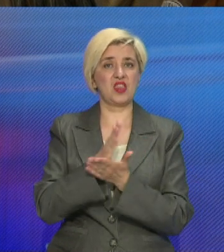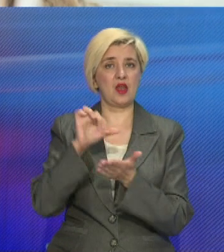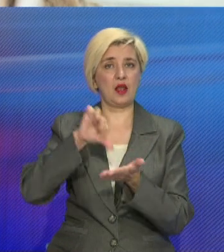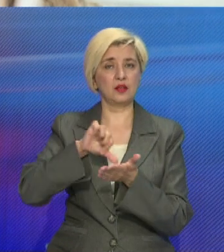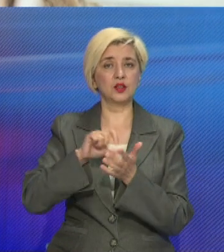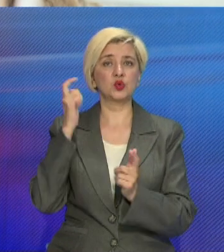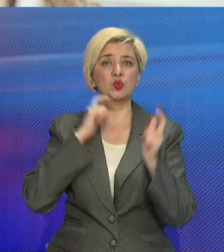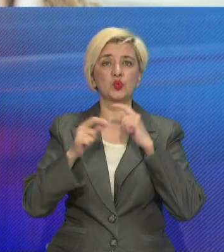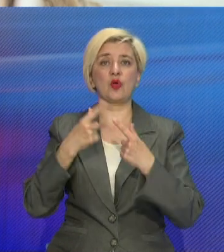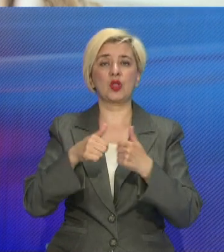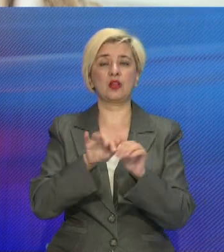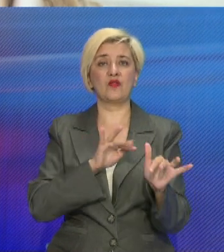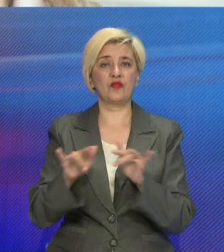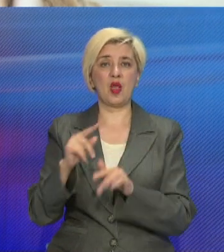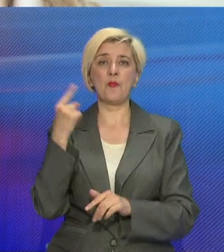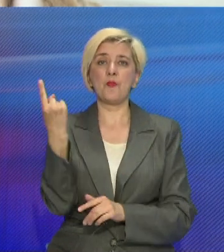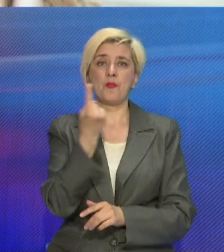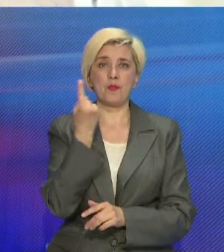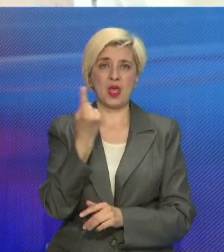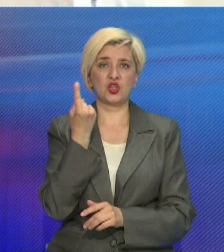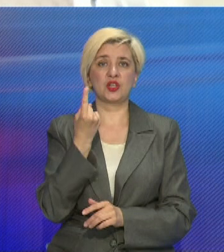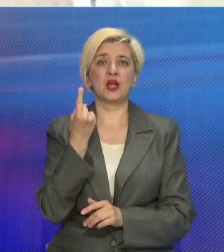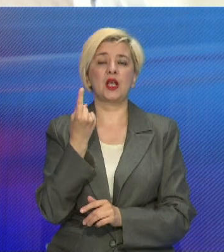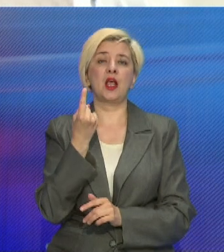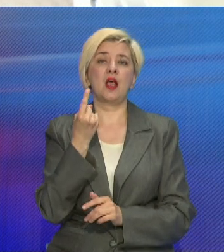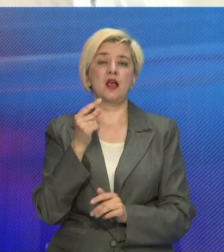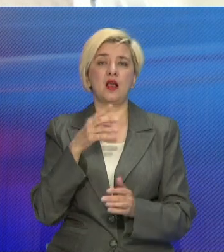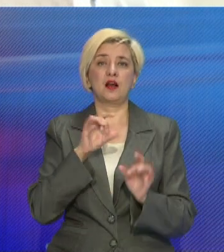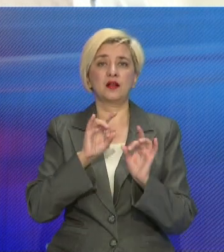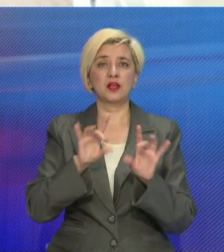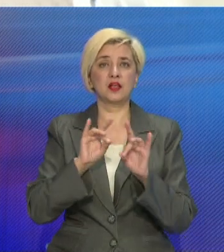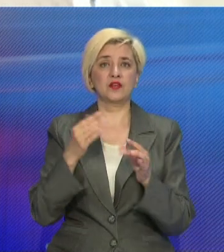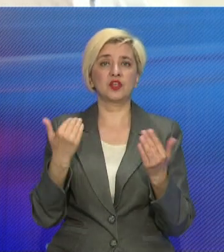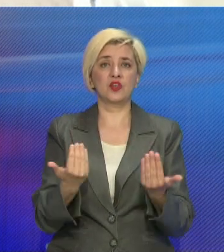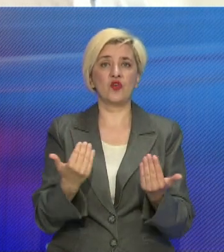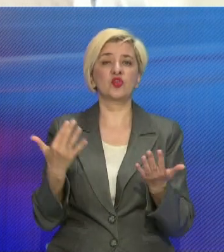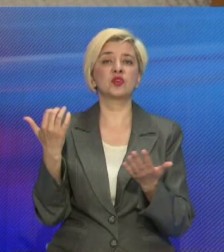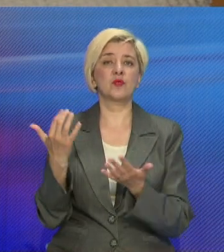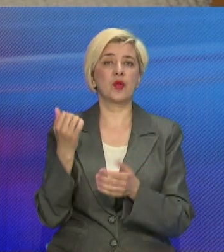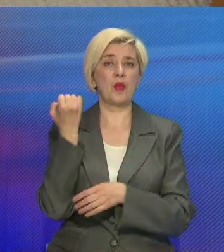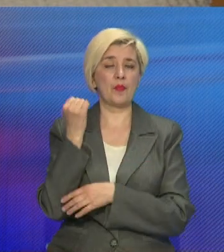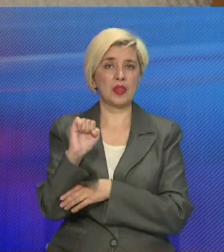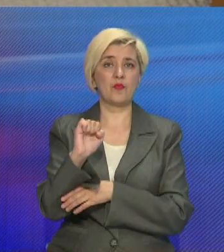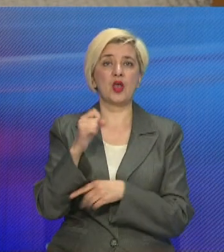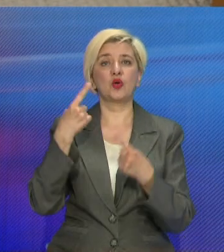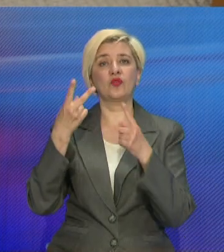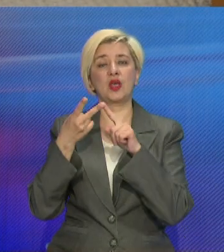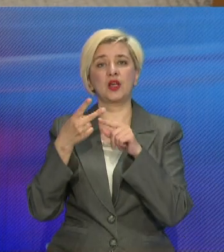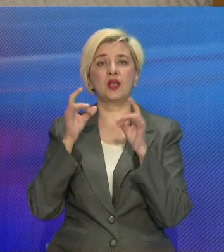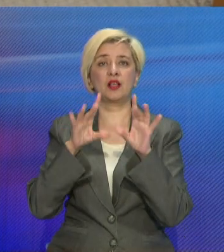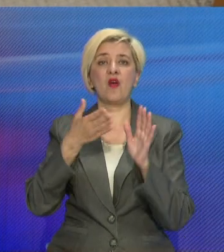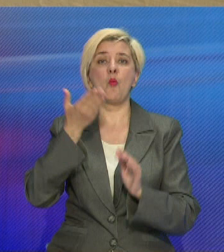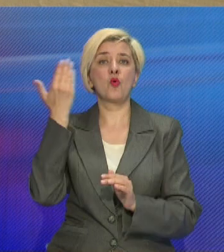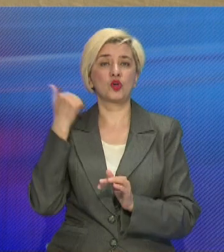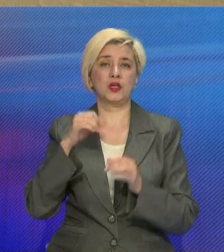руху. Першыя дзяліліся сваімі сённяшнімі дасягненнямі. Другія расказвалі пра сваё маладзёжнае мінулае і давалі парады, абапіраючыся на асабісты